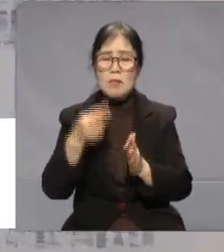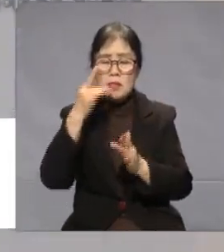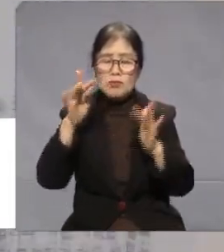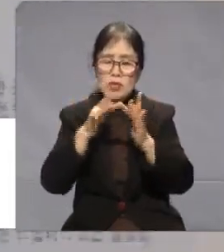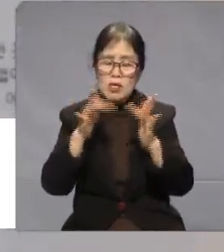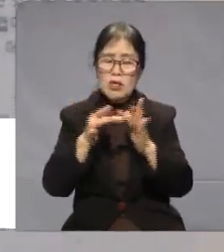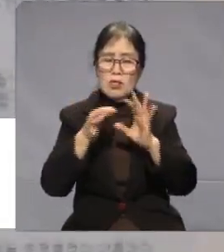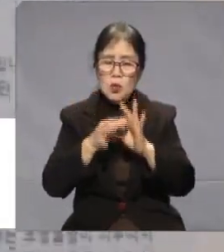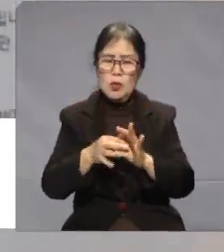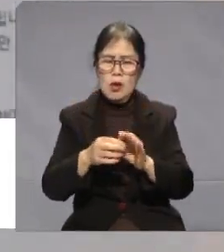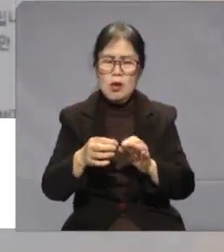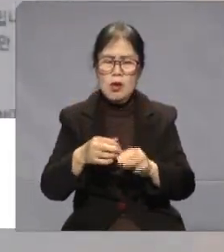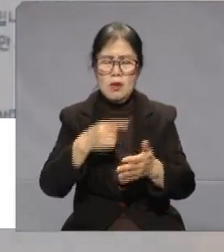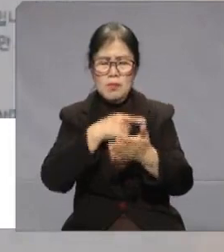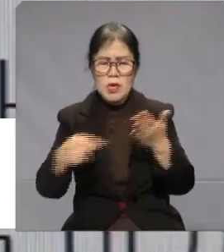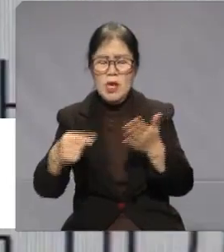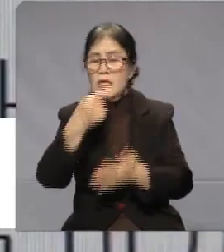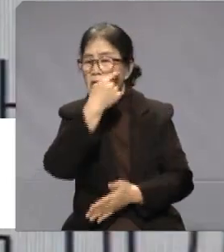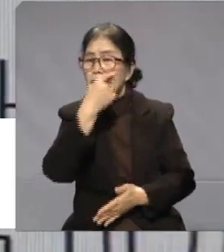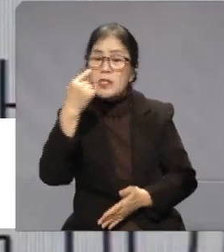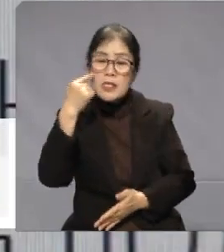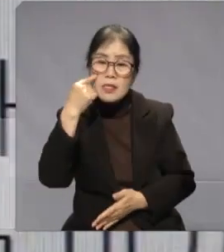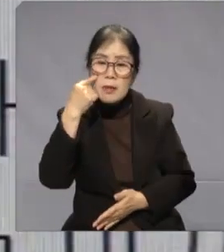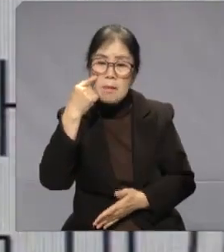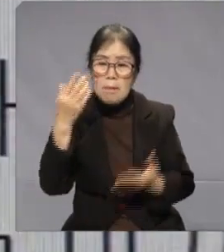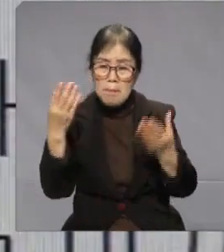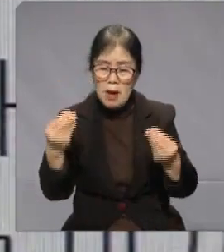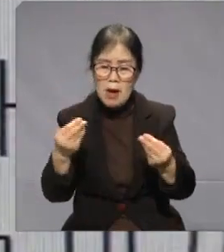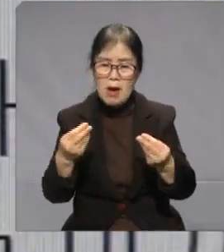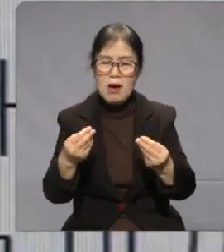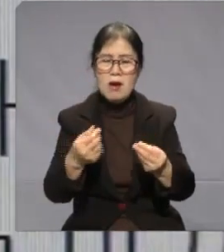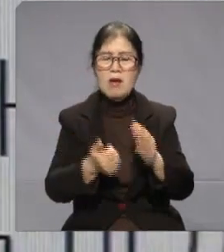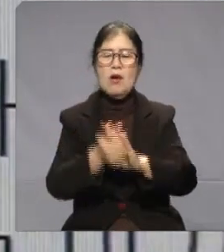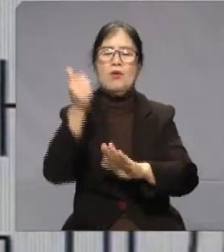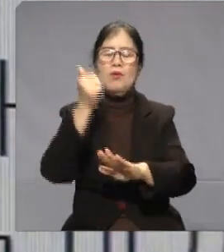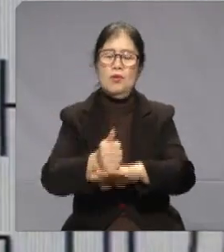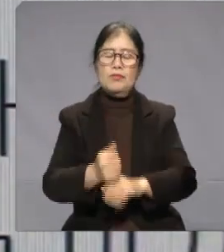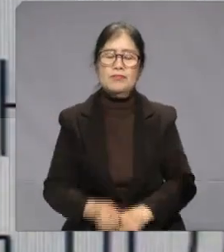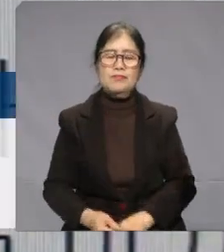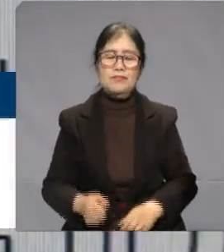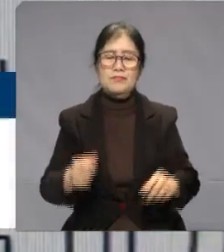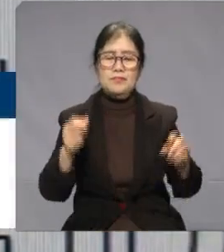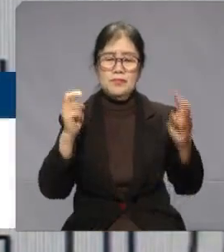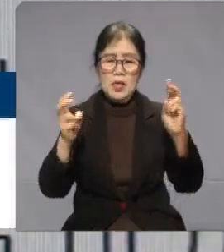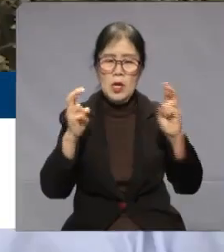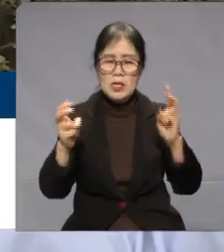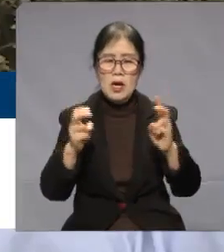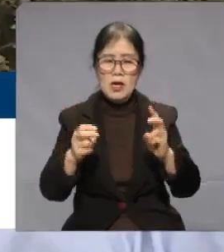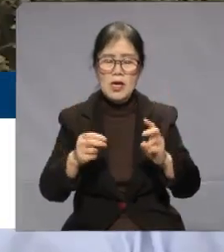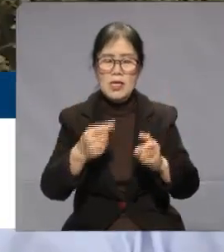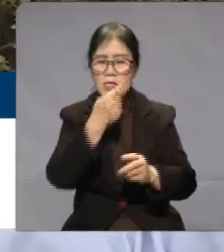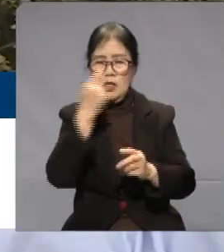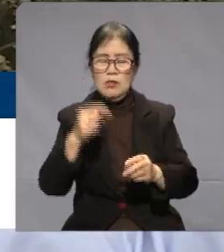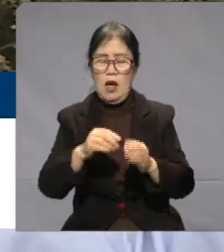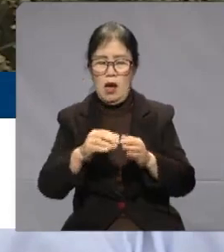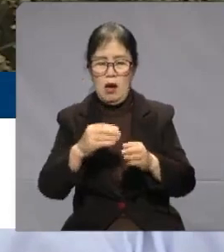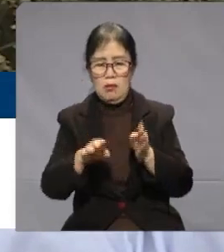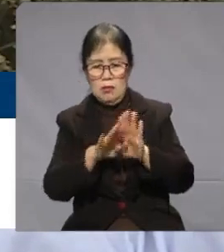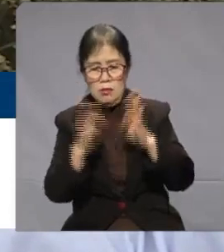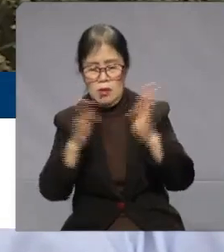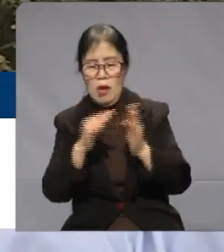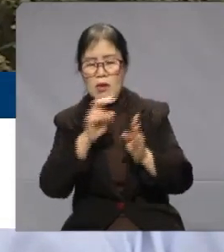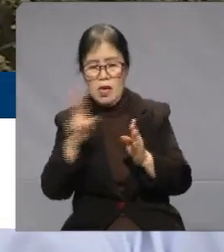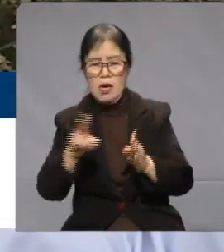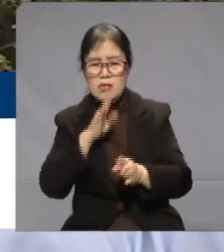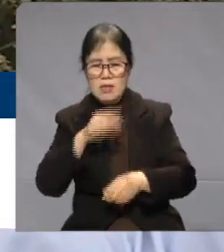통해 가까스로 피해를 입증해낸 것도 큰 몫을 했습니다. 제조사가 증거를 다 이제 오픈을 해야만 사실 진실이 밝혀질